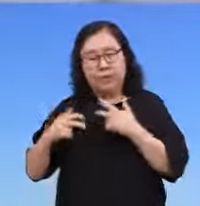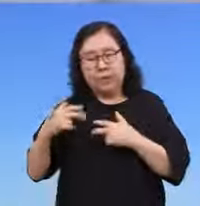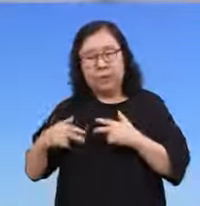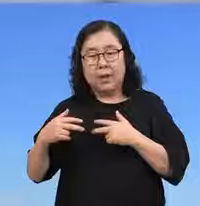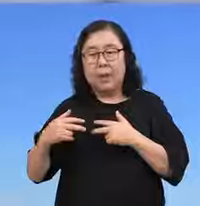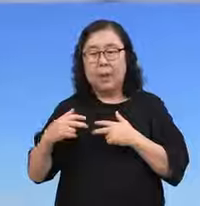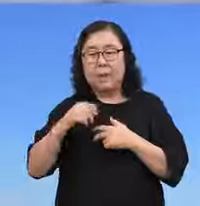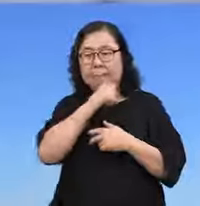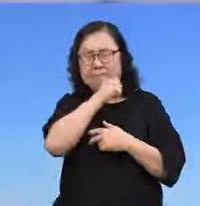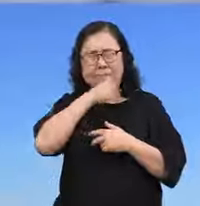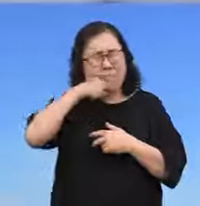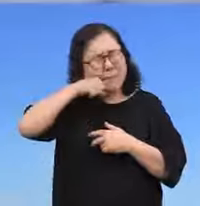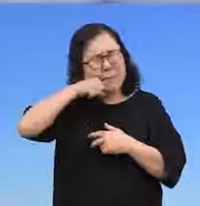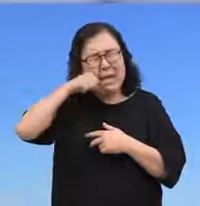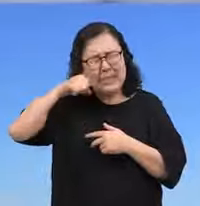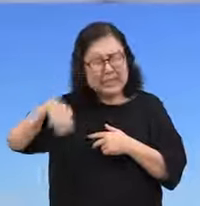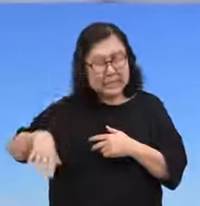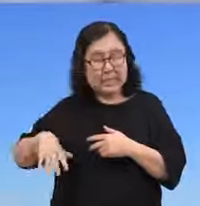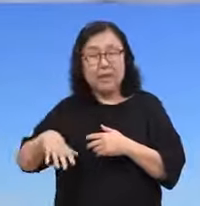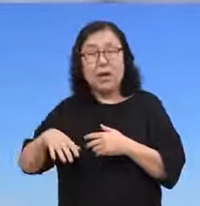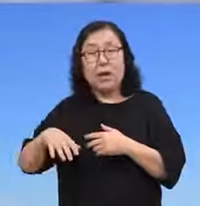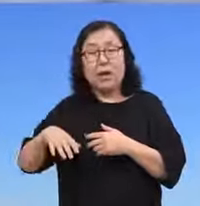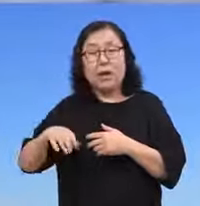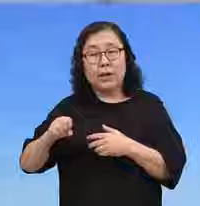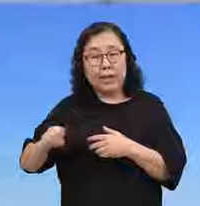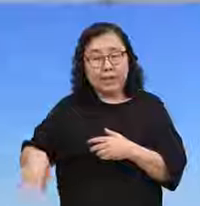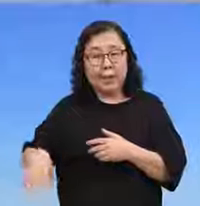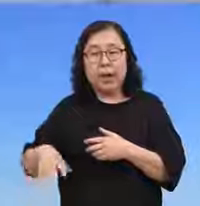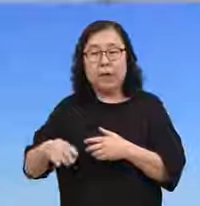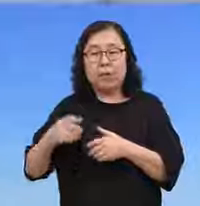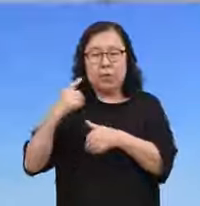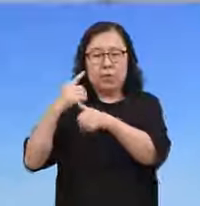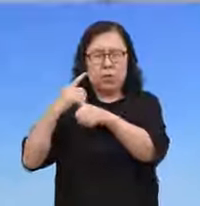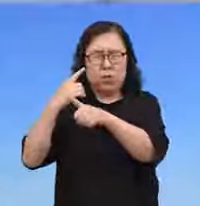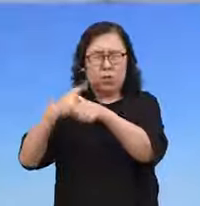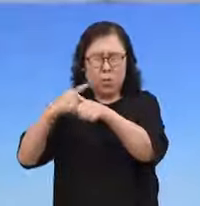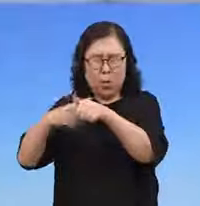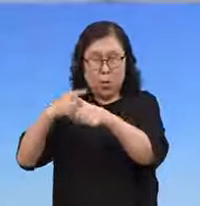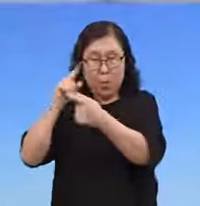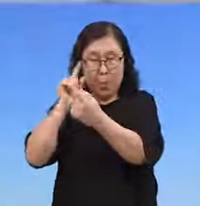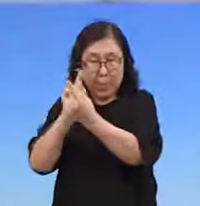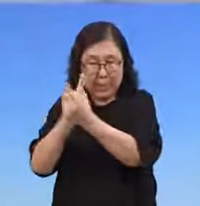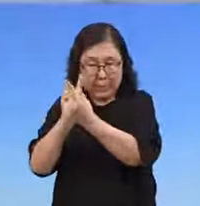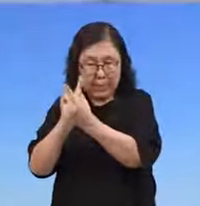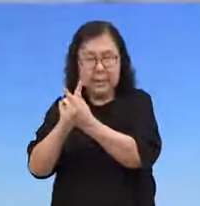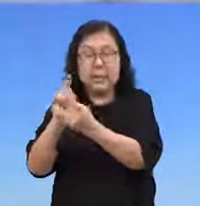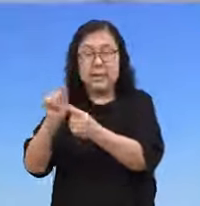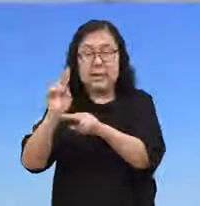받는 교회가 이제는 제 역할을 잘 못한다고 하는 이런 초라한